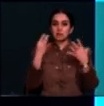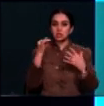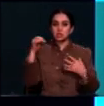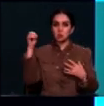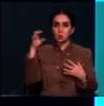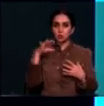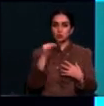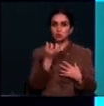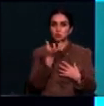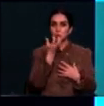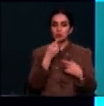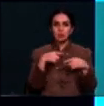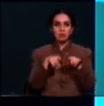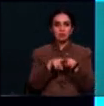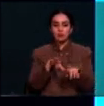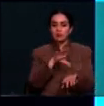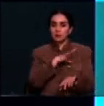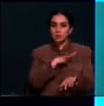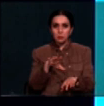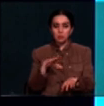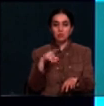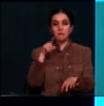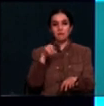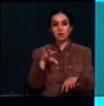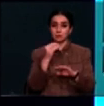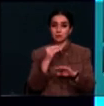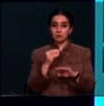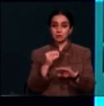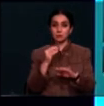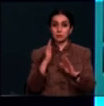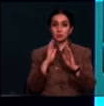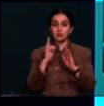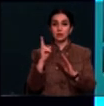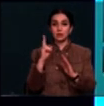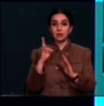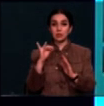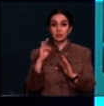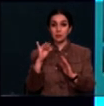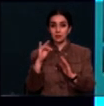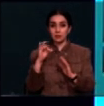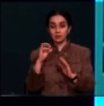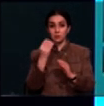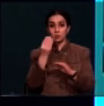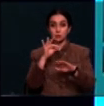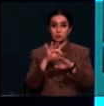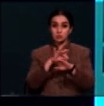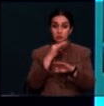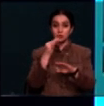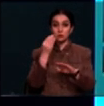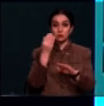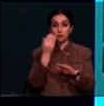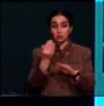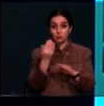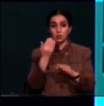теплые, каких не было даже в июле. Княгиня Вера Николаевна Шейна, жена предводителя